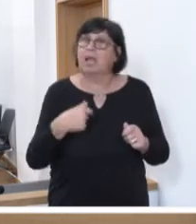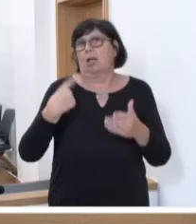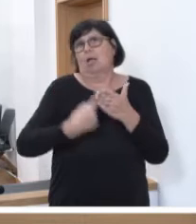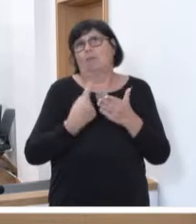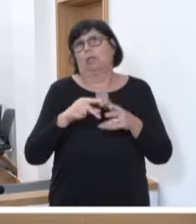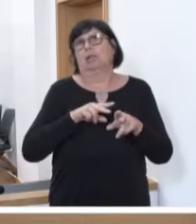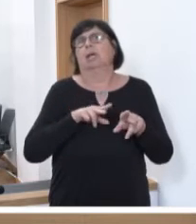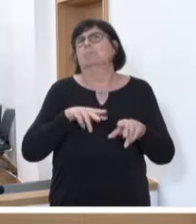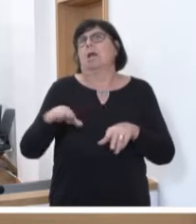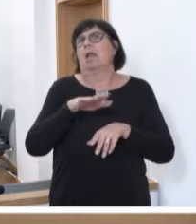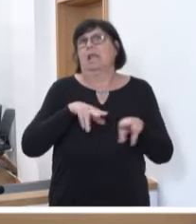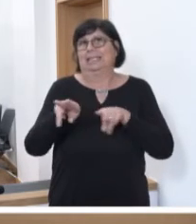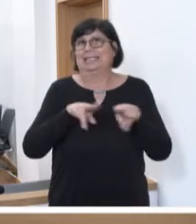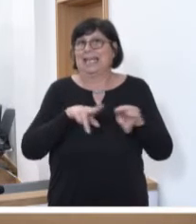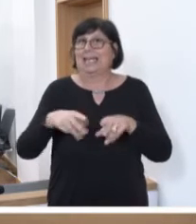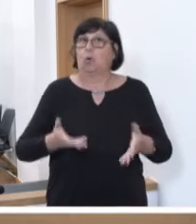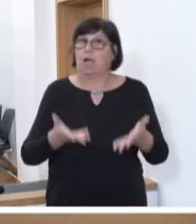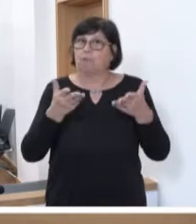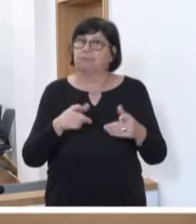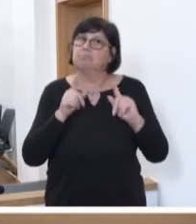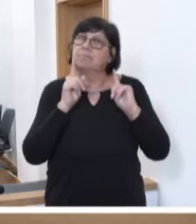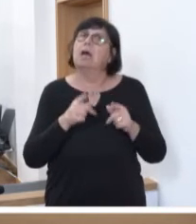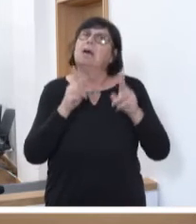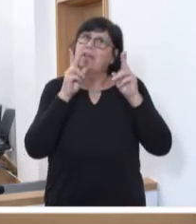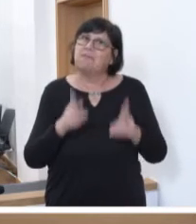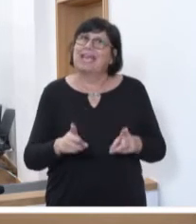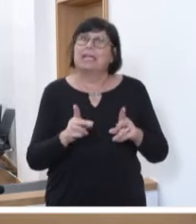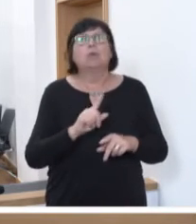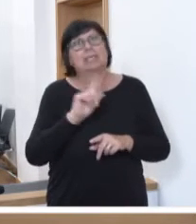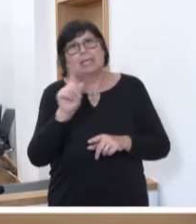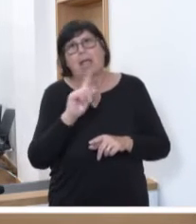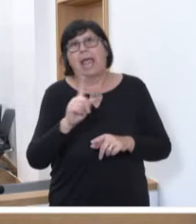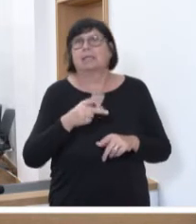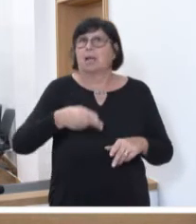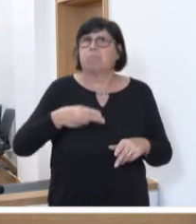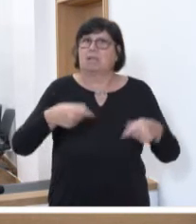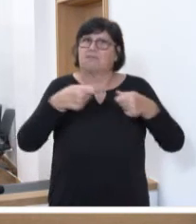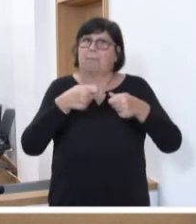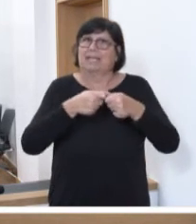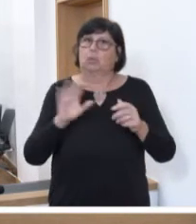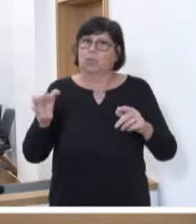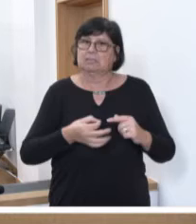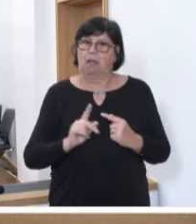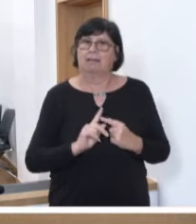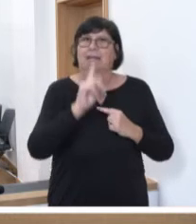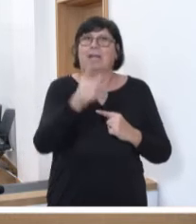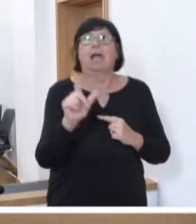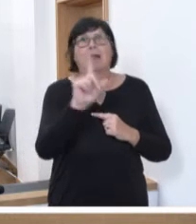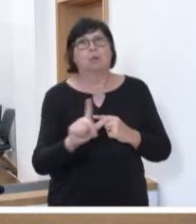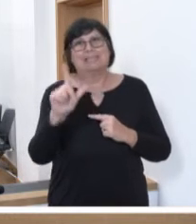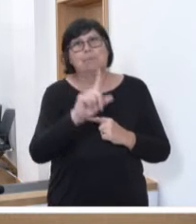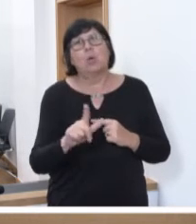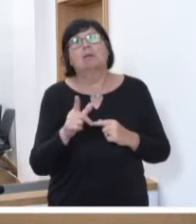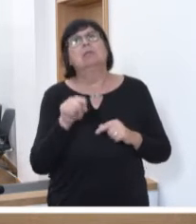mit Ihrer Erlaubnis, Frau Präsidentin, zur Verwirklichung einer direkten Bahnverbindung aus dem Saarland nach Luxemburg gegenüber dem Bundesverkehrsministerium